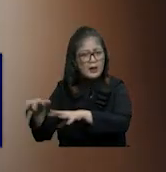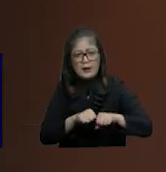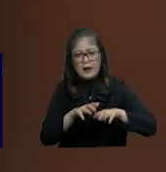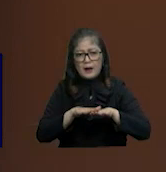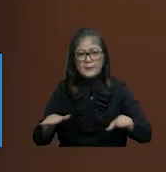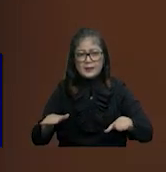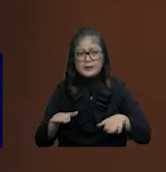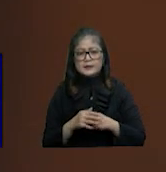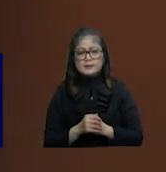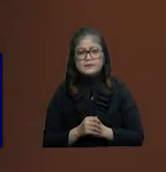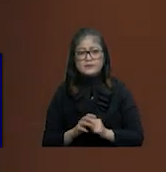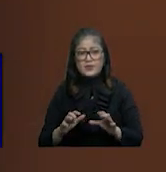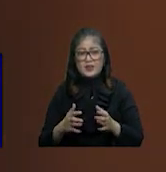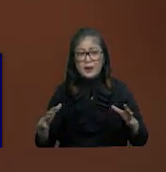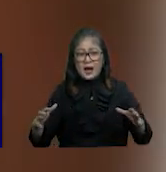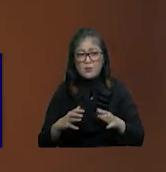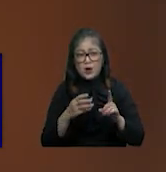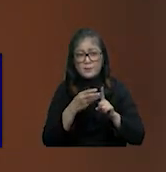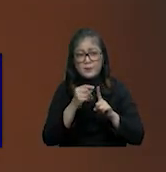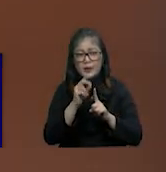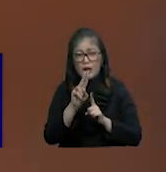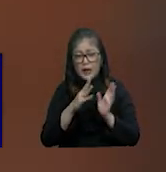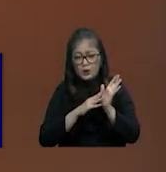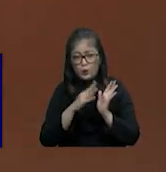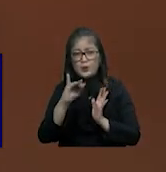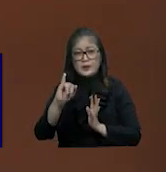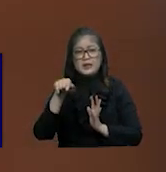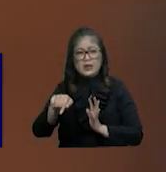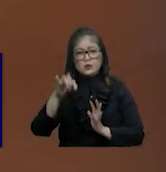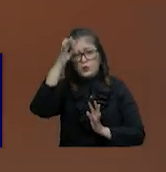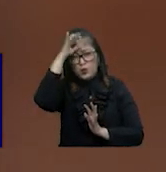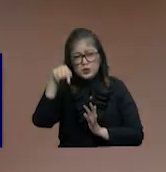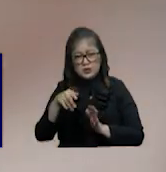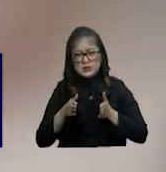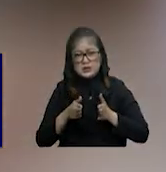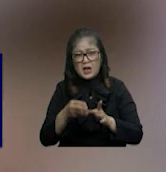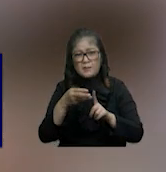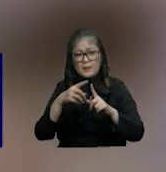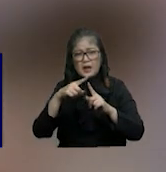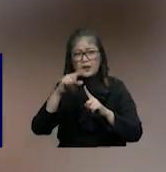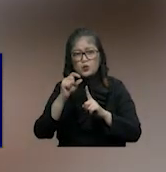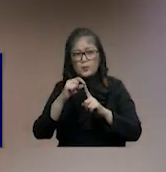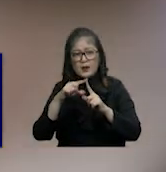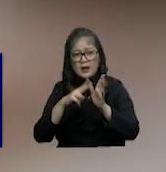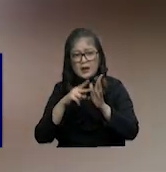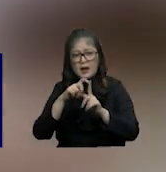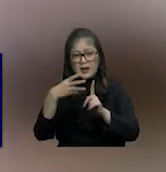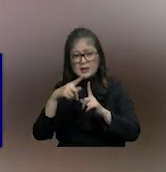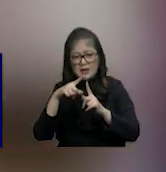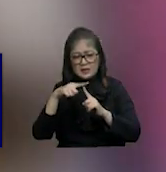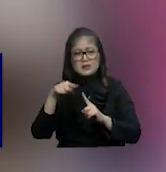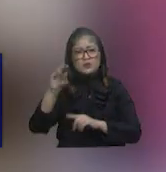tim gabungan bp2mi dan kepolisian menggerebek rumah di jalan batu pandan Condet Jakarta Timur di Kramat Jati